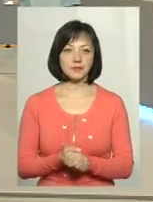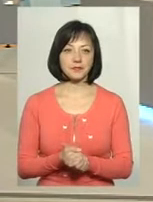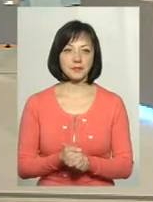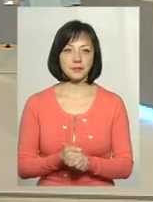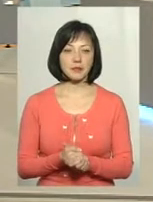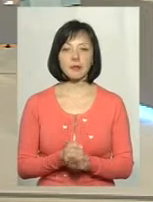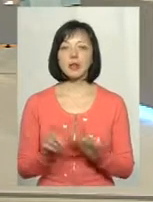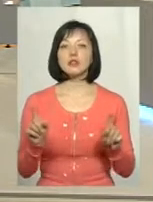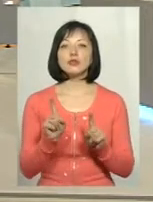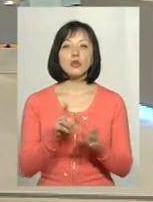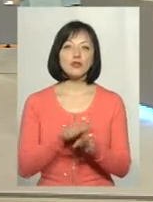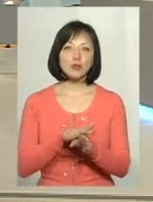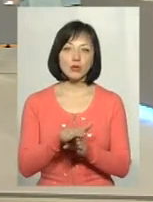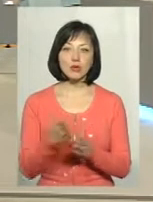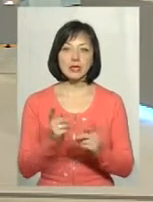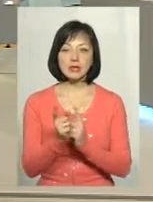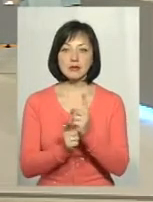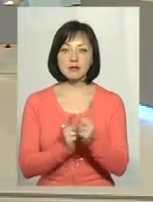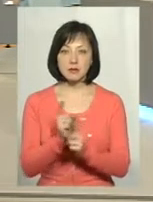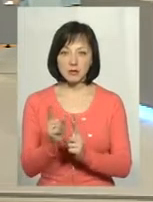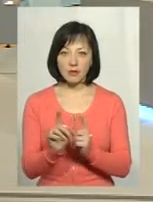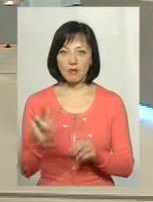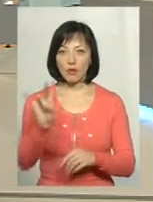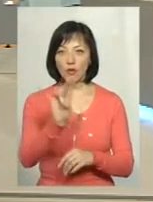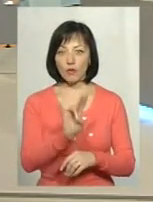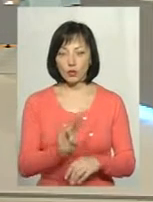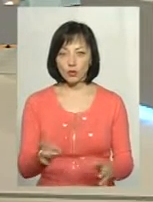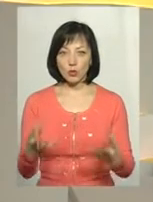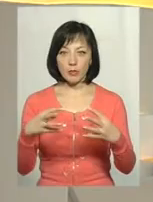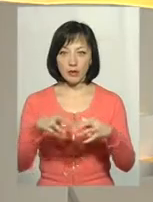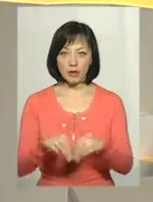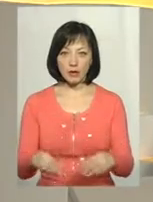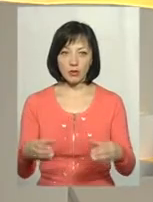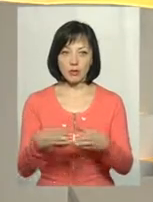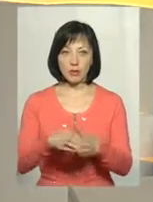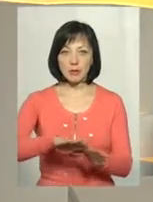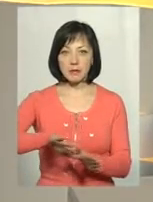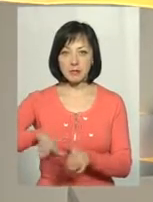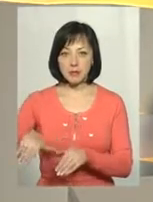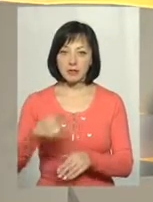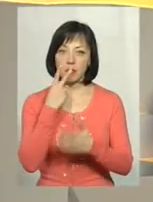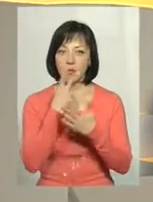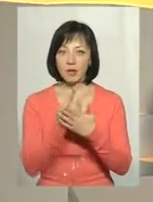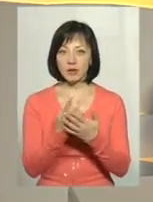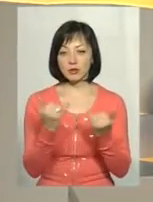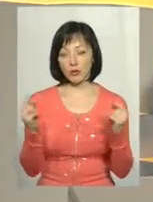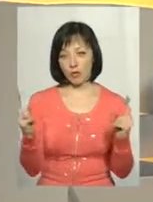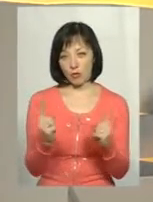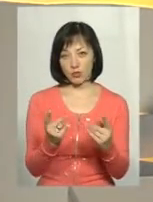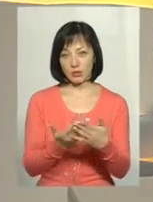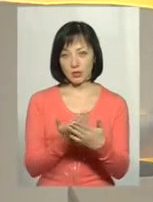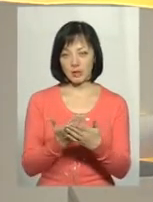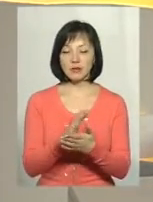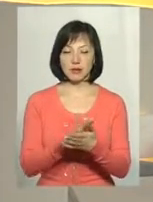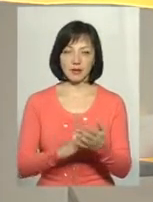як, що відбулося, які зміни відбулися в Новоужицькій об'єднаній тергромаді після об'єднання, ми побачимо в короткому ролику, а